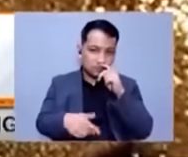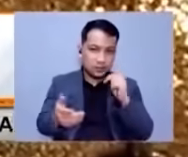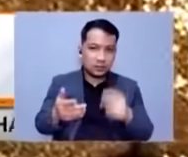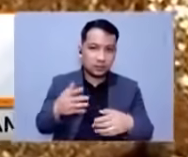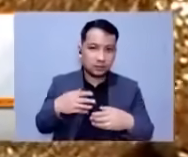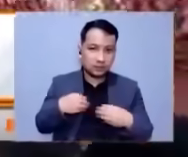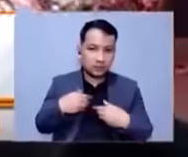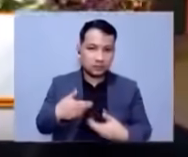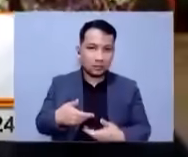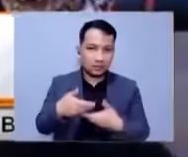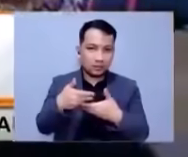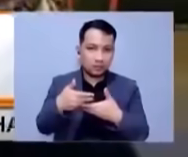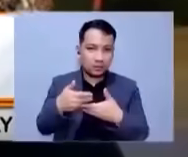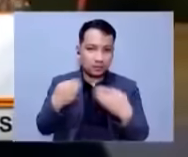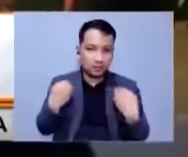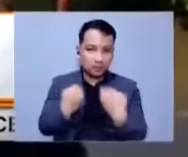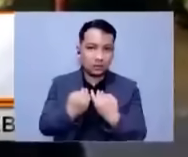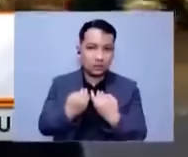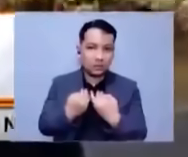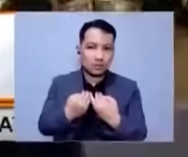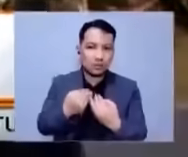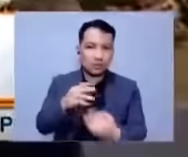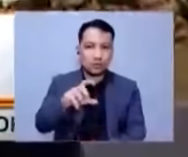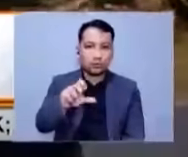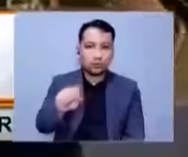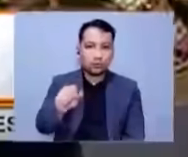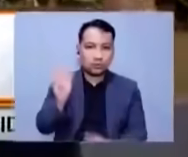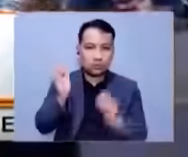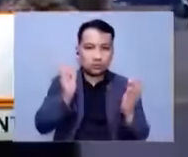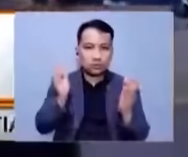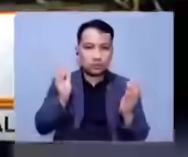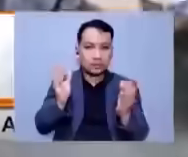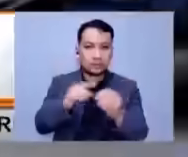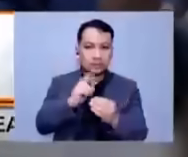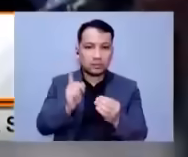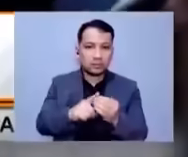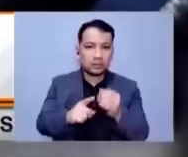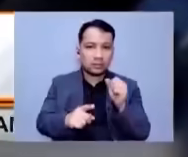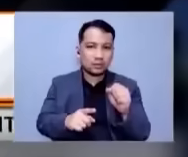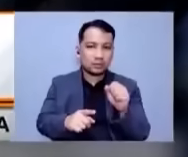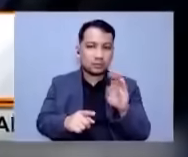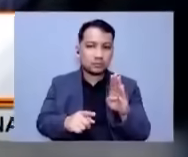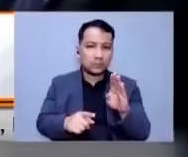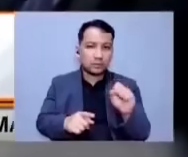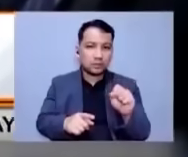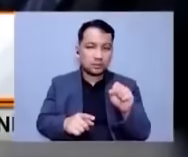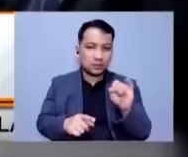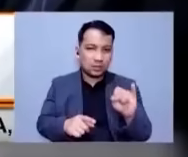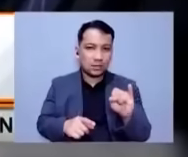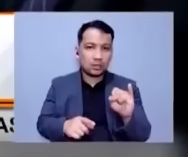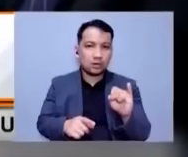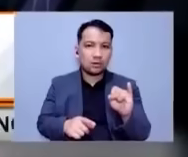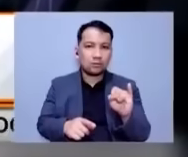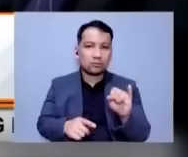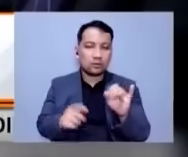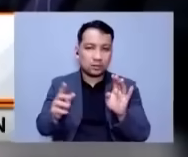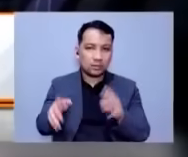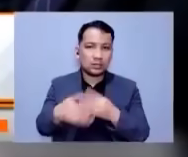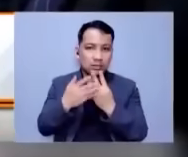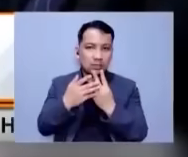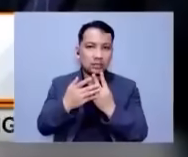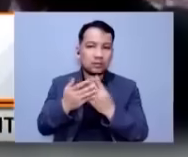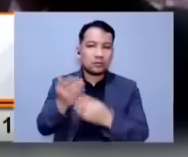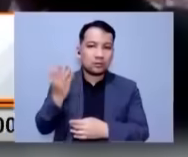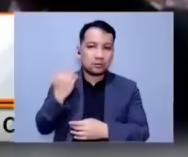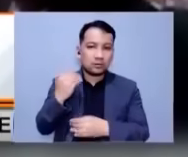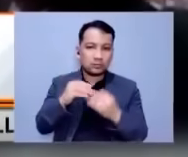pagtanggap ng mga miyembro ng Socorro Bayanihan Services Incorporated o SBSI. Ito ay kahit nakakulong pa rin ngayon ang mga dating leader